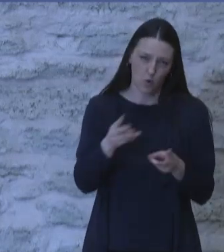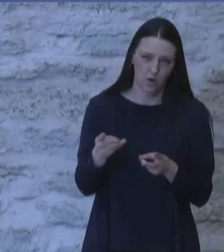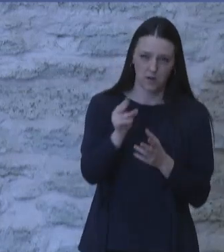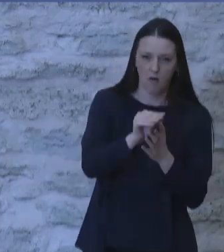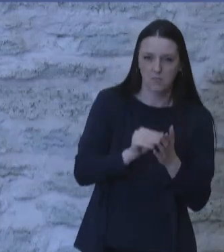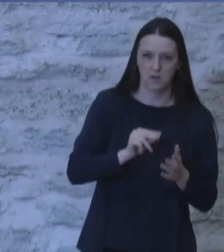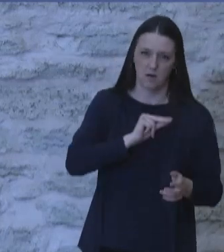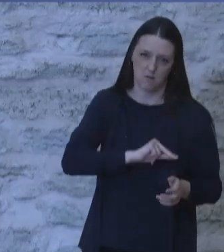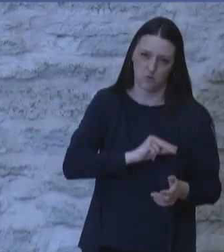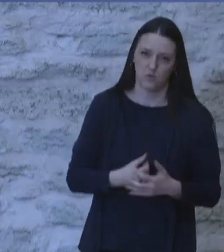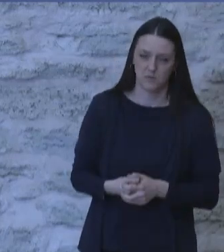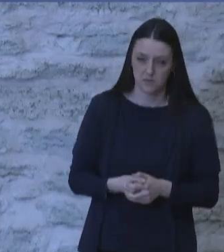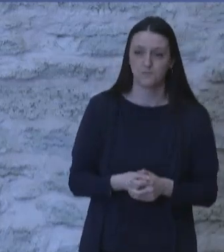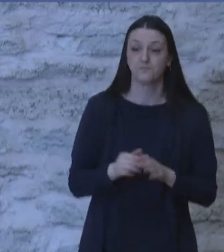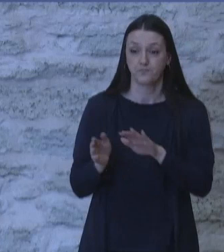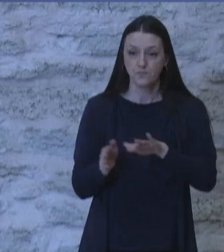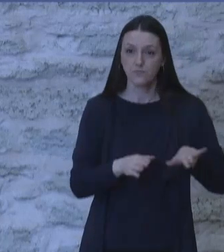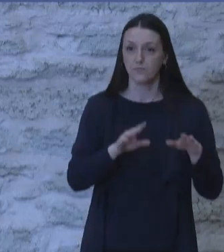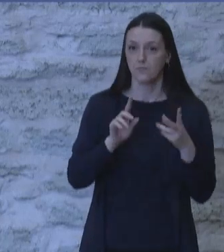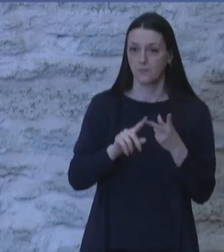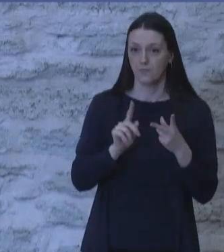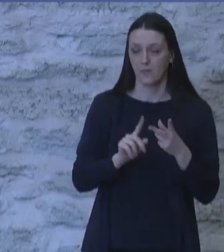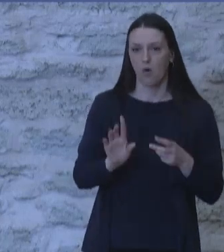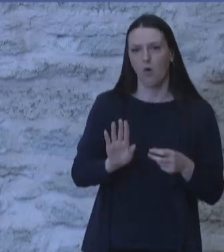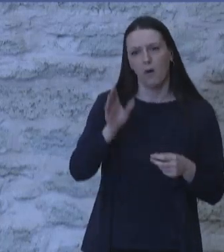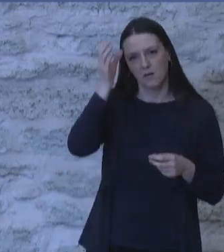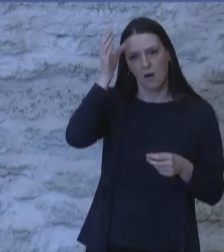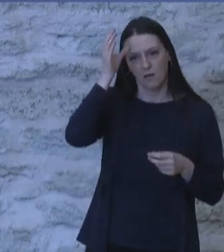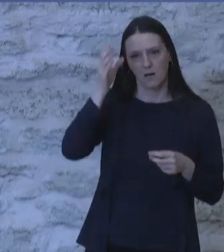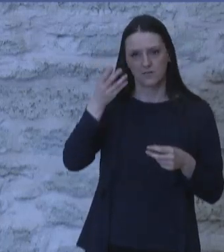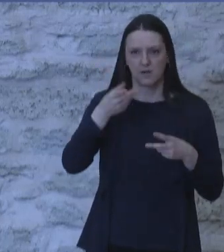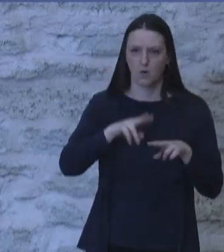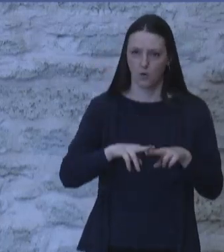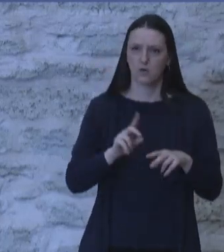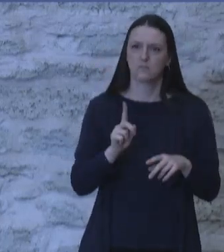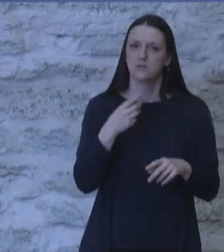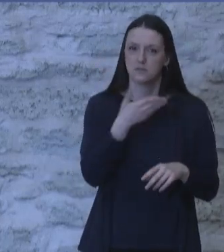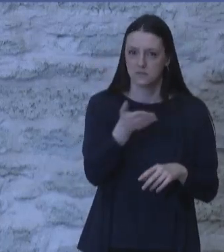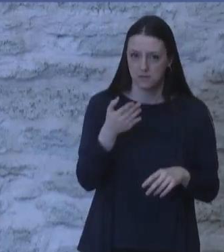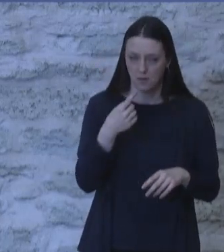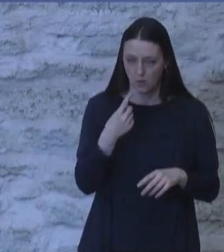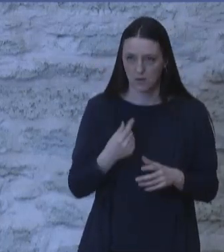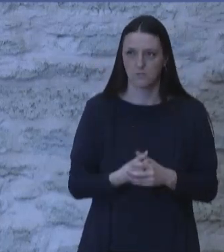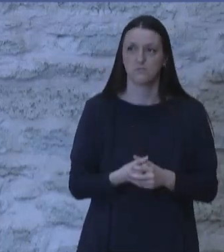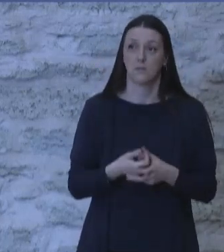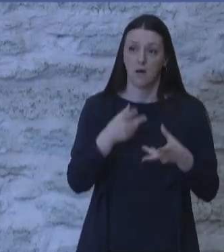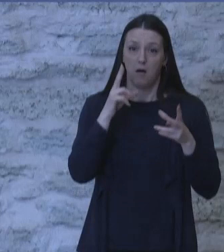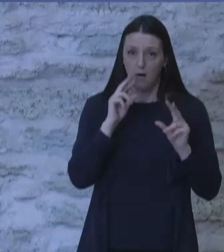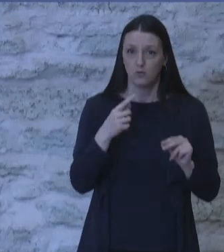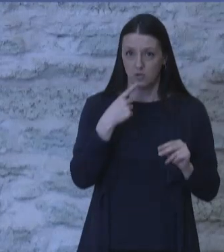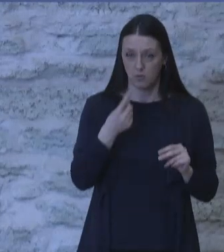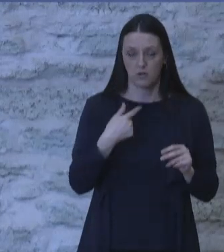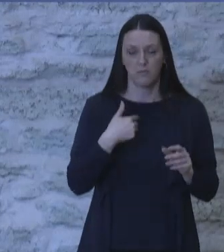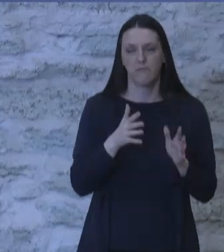see, mis te ütlete selle teadlaste kohta, no ma ütlen ausalt, et ma olen